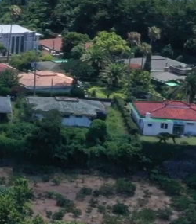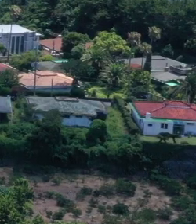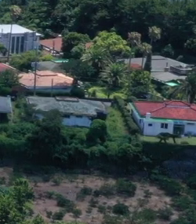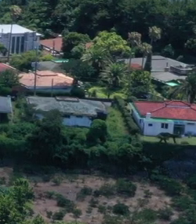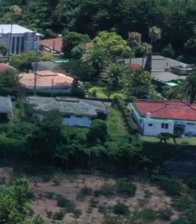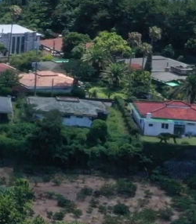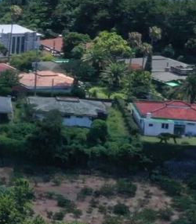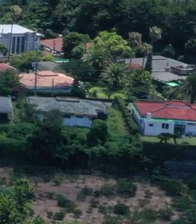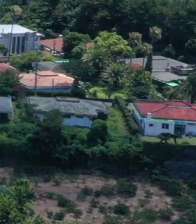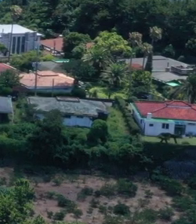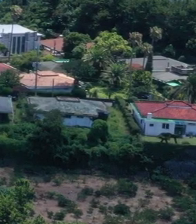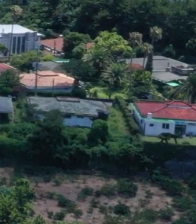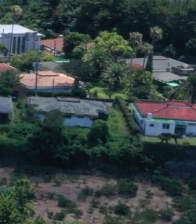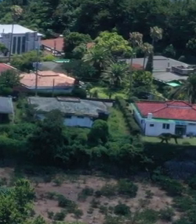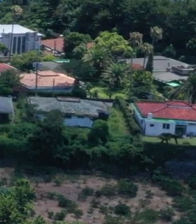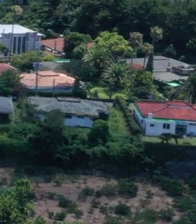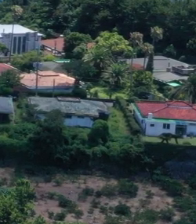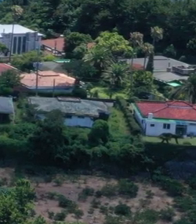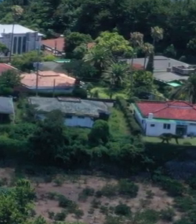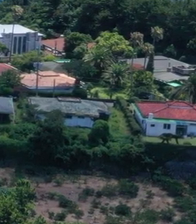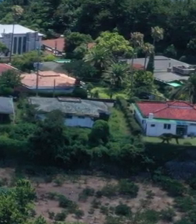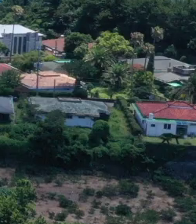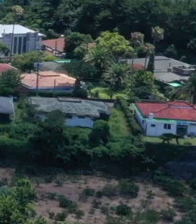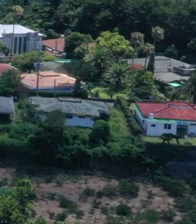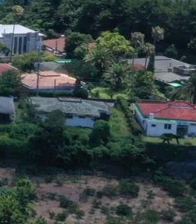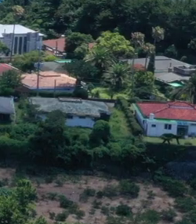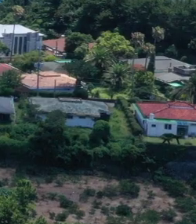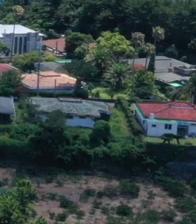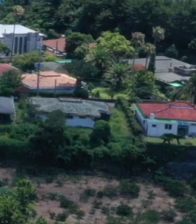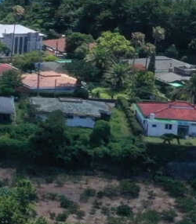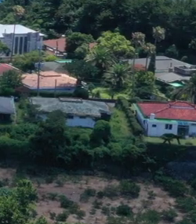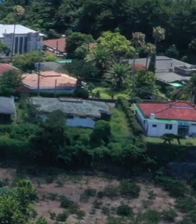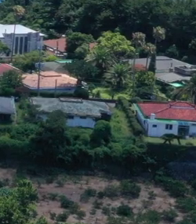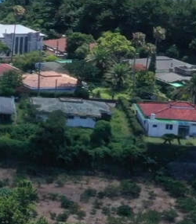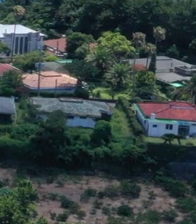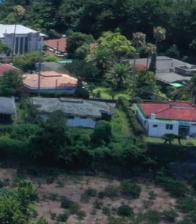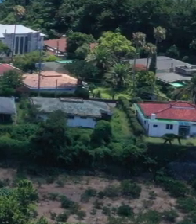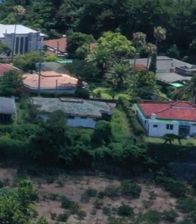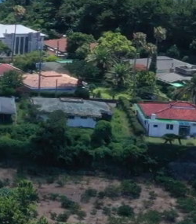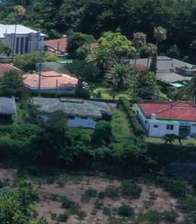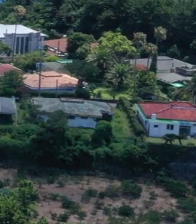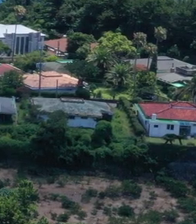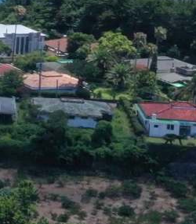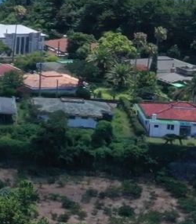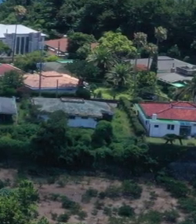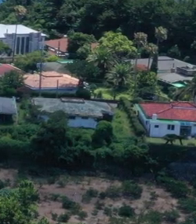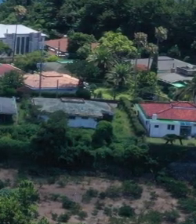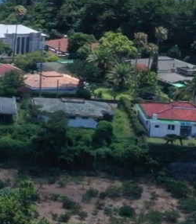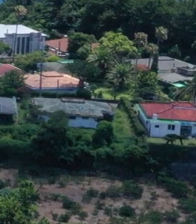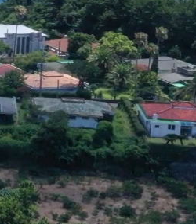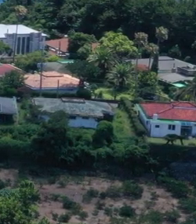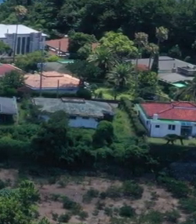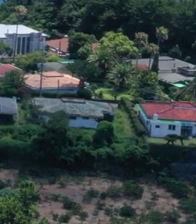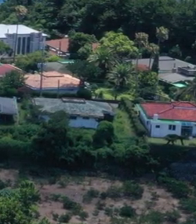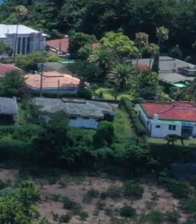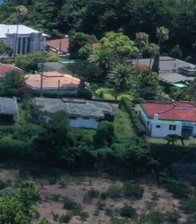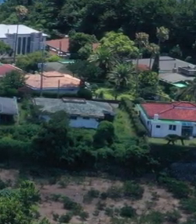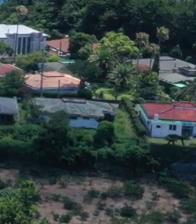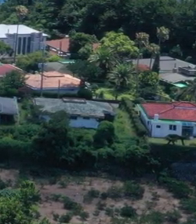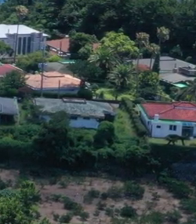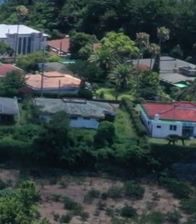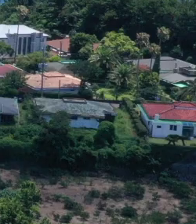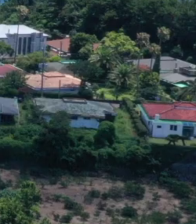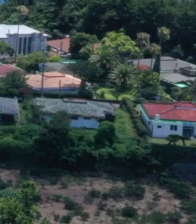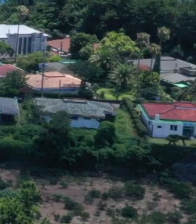주요 뉴스입니다. 제주 서광로 중앙버스 전용차로와 섬식정류장이 개통 초기 혼란을